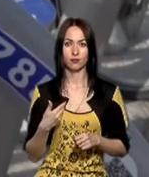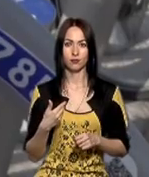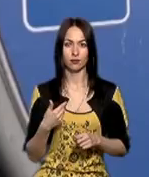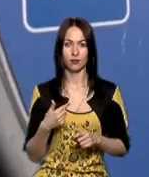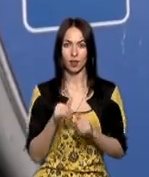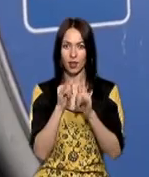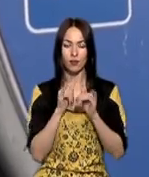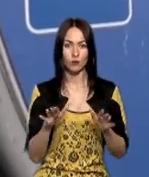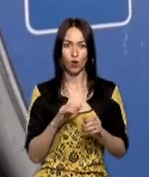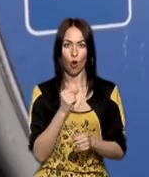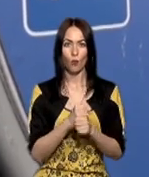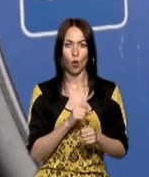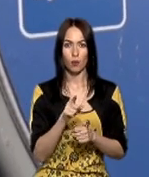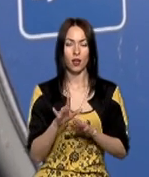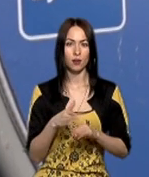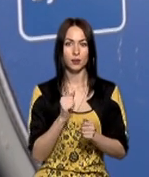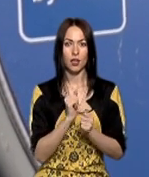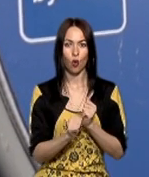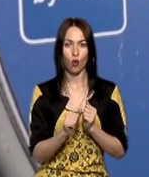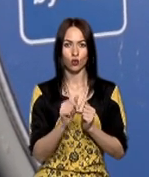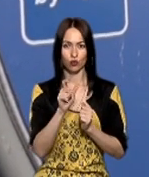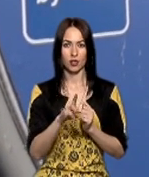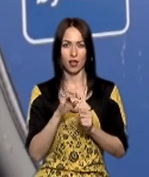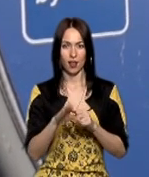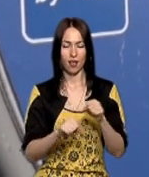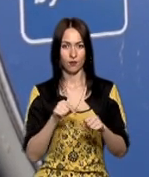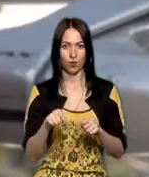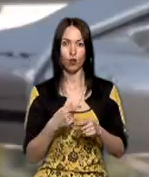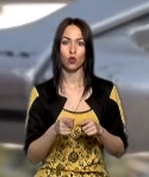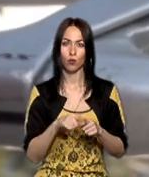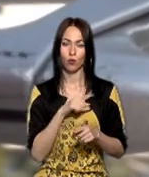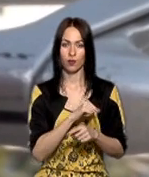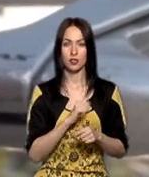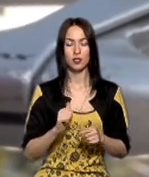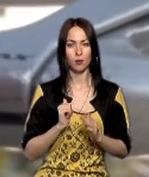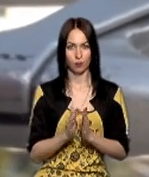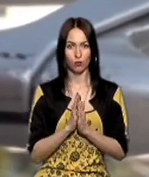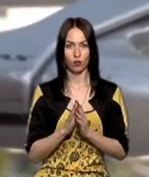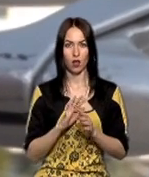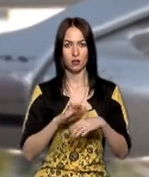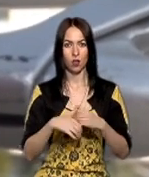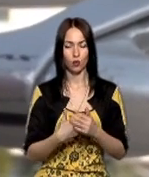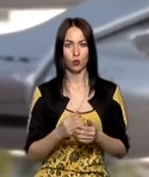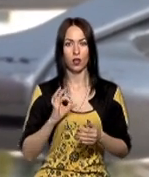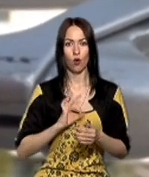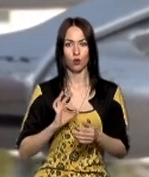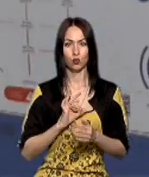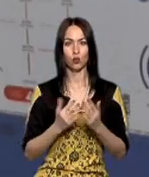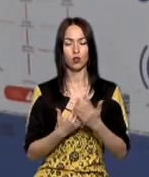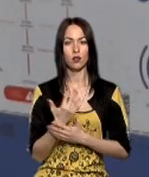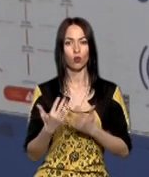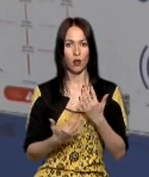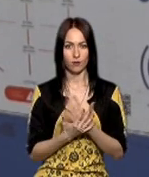ми не в змозі обробляти після кожного клієнта цей велосипед. Тому обробляйте, будь ласка, руки, користуйтеся